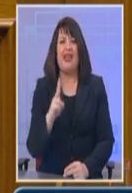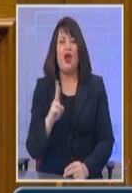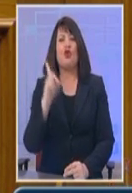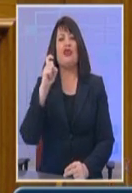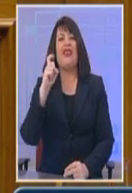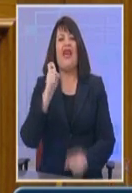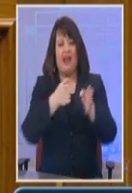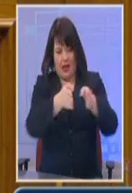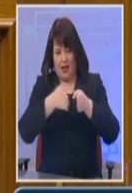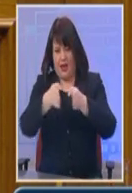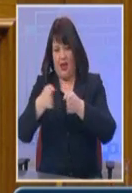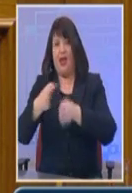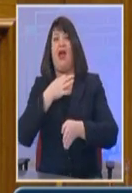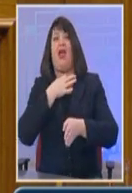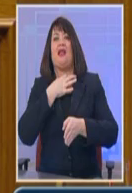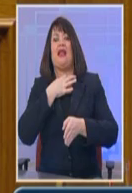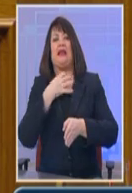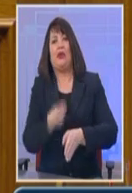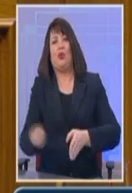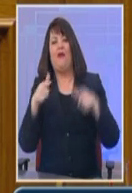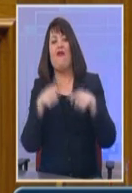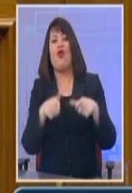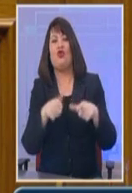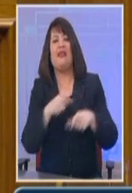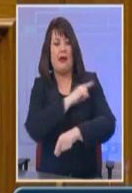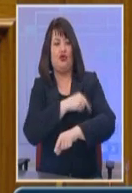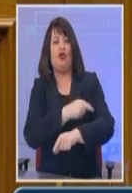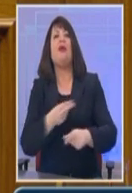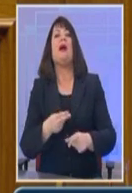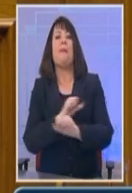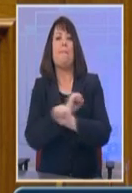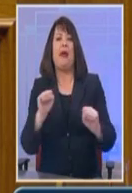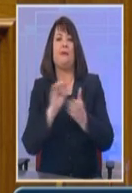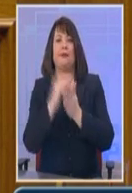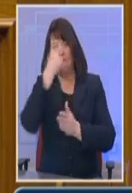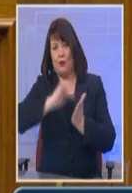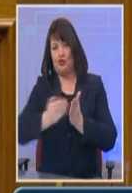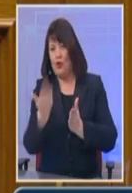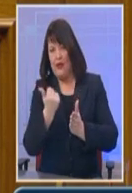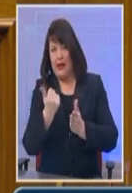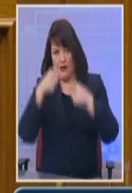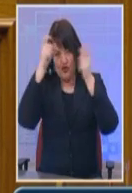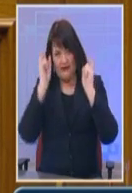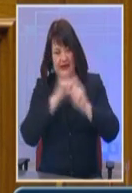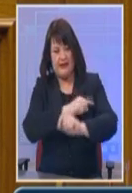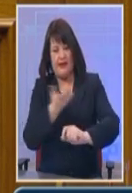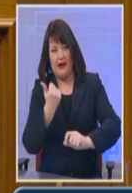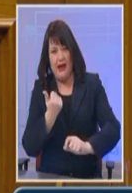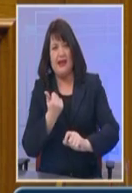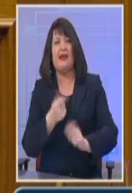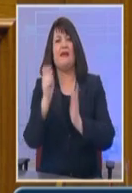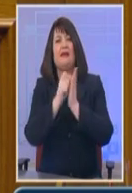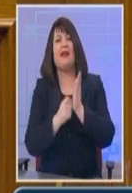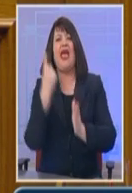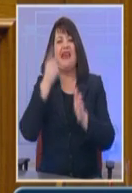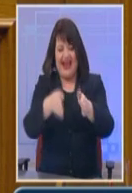εντατικής θεραπείας και αυξημένης φροντίδας στα δημόσια νοσοκομεία δεν λειτουργούν λόγω έλλειψης προσωπικού. Η λίστα αναμονής για